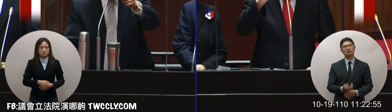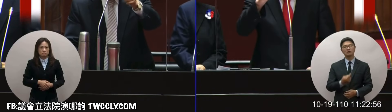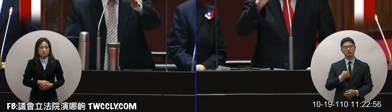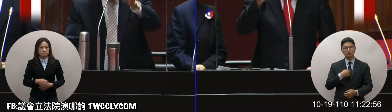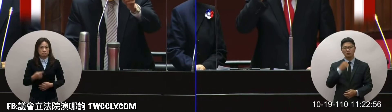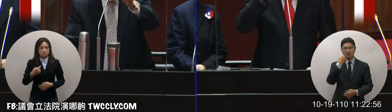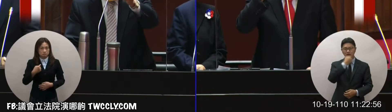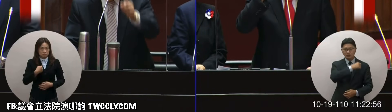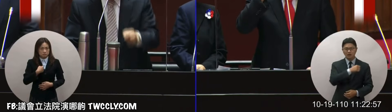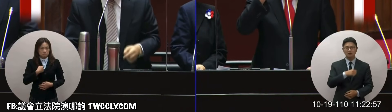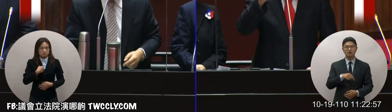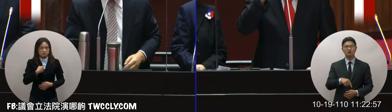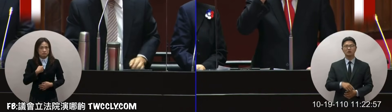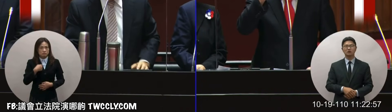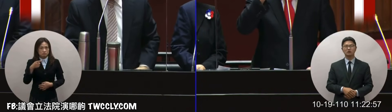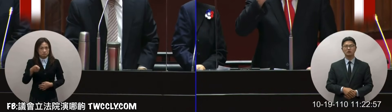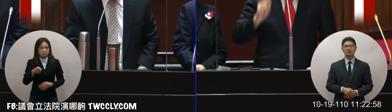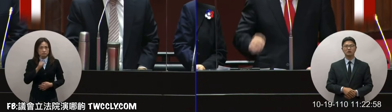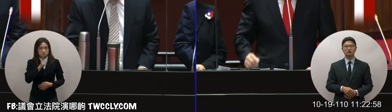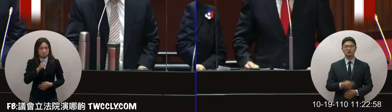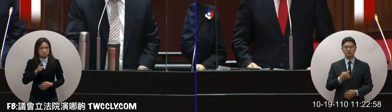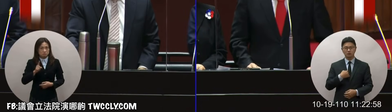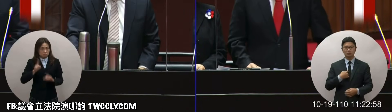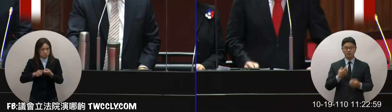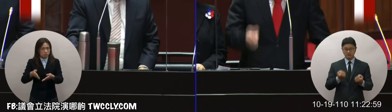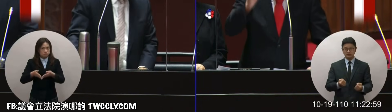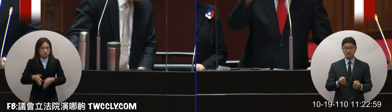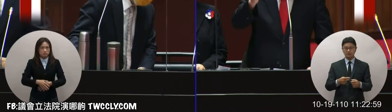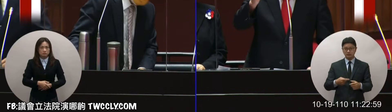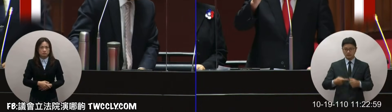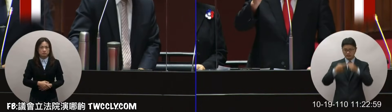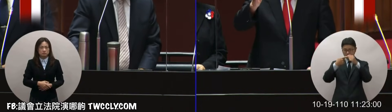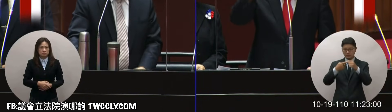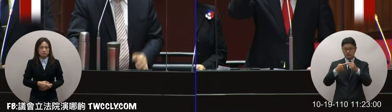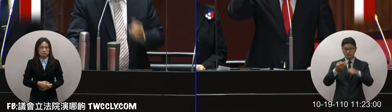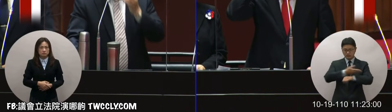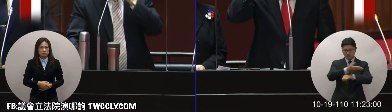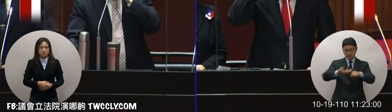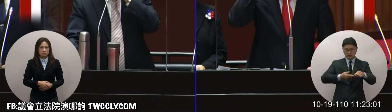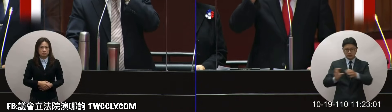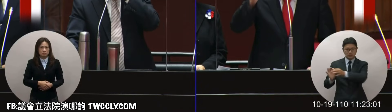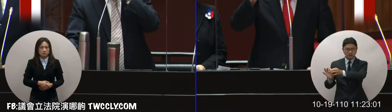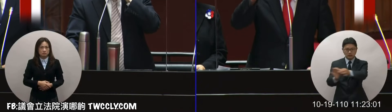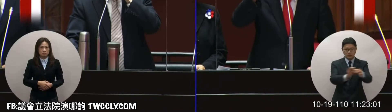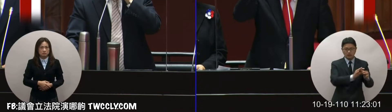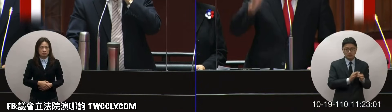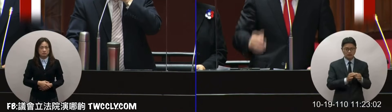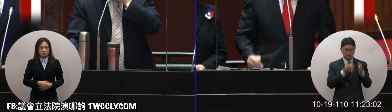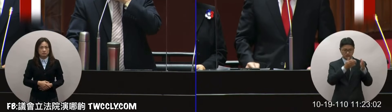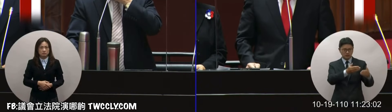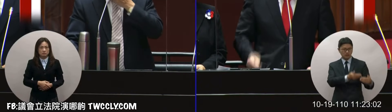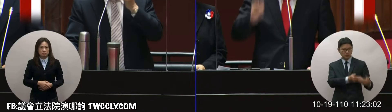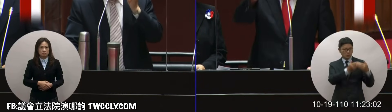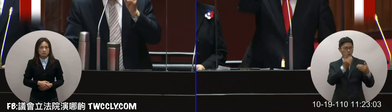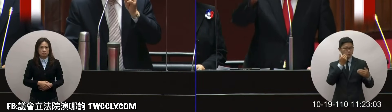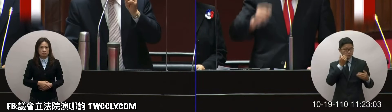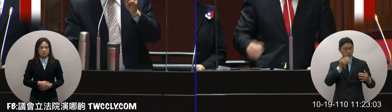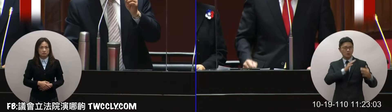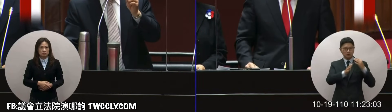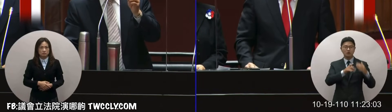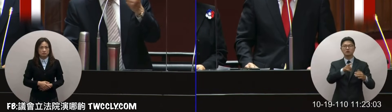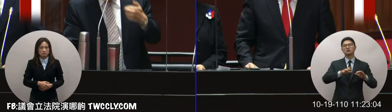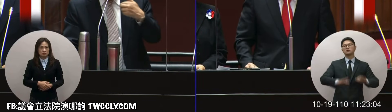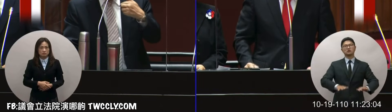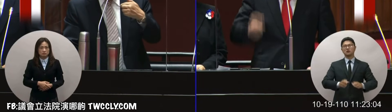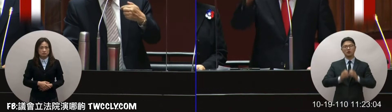党执政，还要反攻大陆。 台湾在第一岛链，你要反攻大陆， 本席非常欢迎，最好今天就宣布